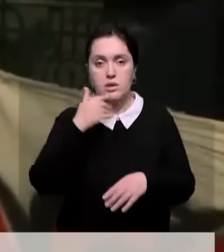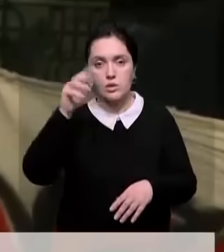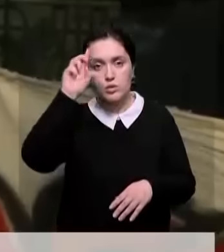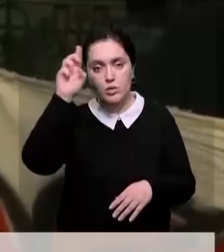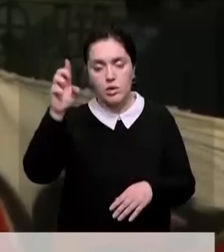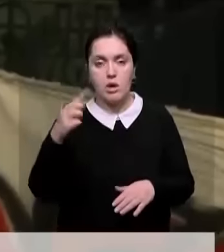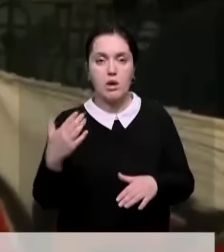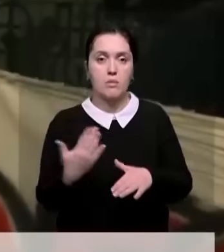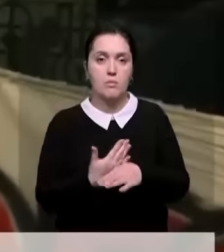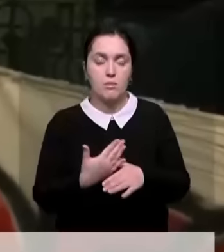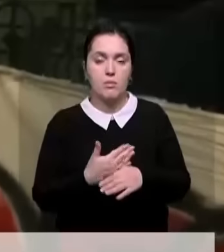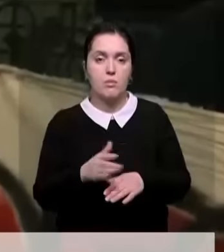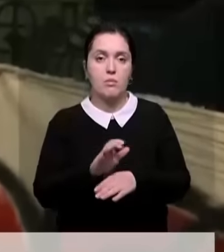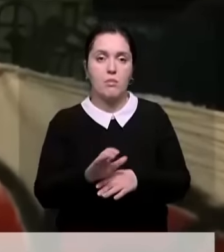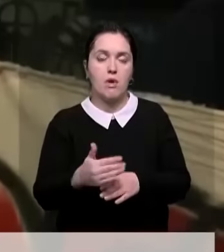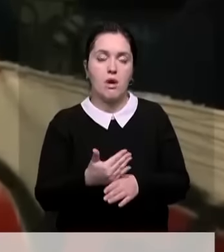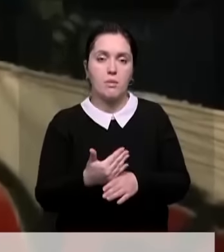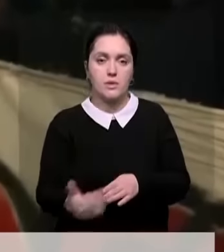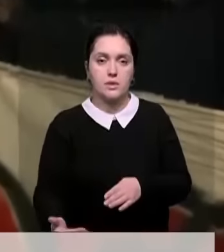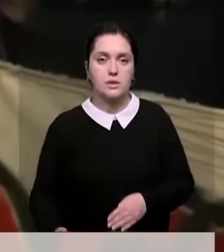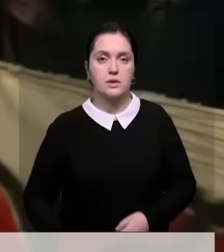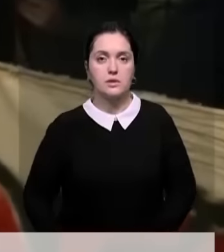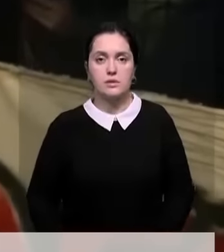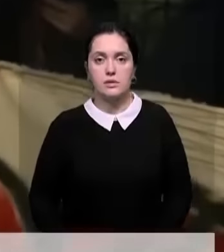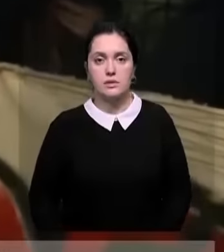помощи. Поставка идет с опозданием.